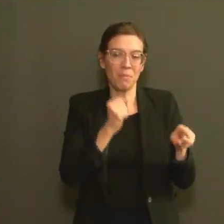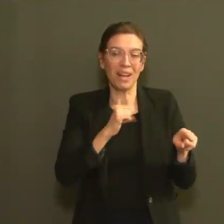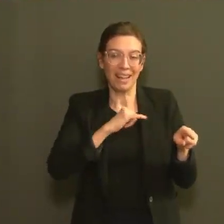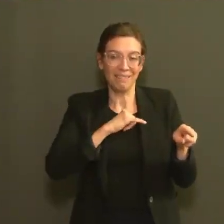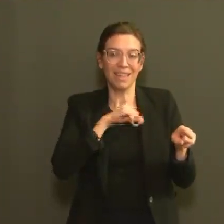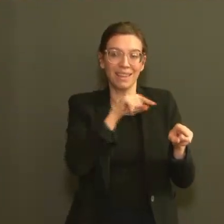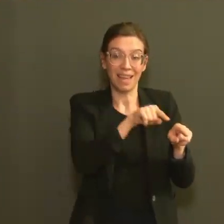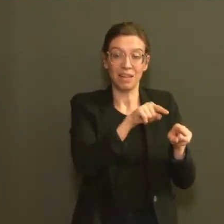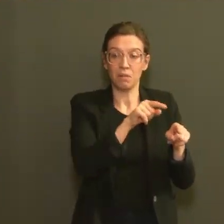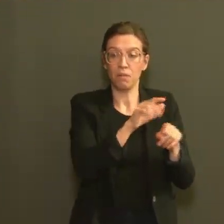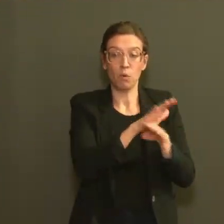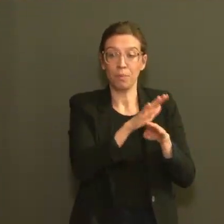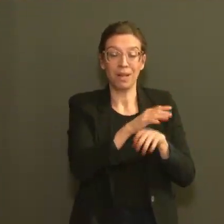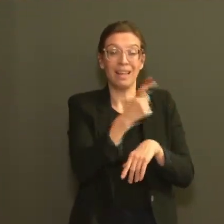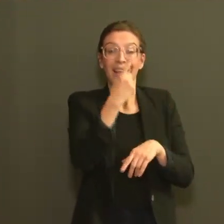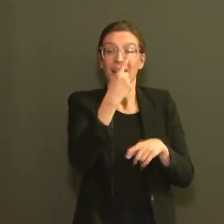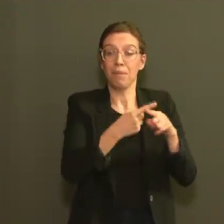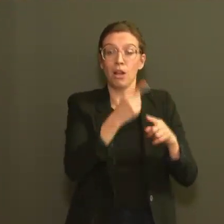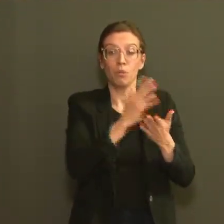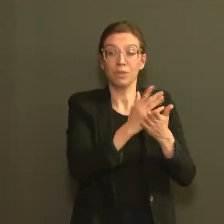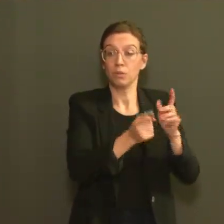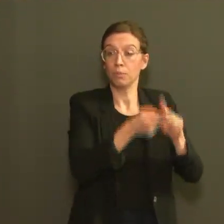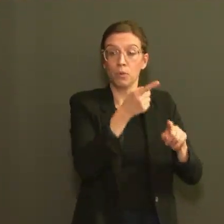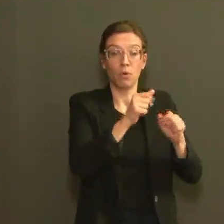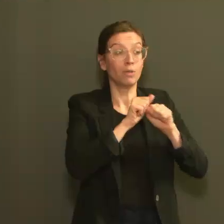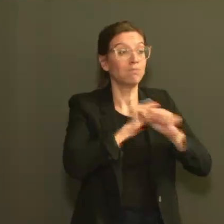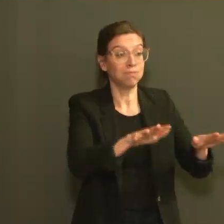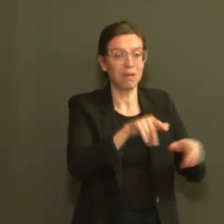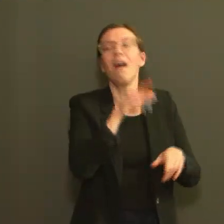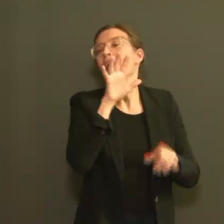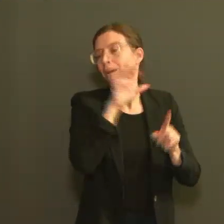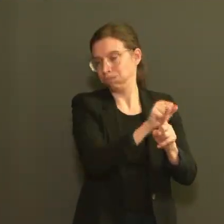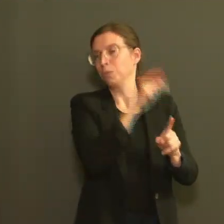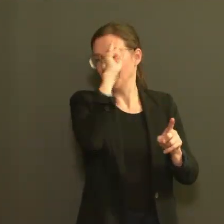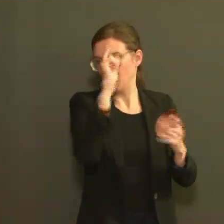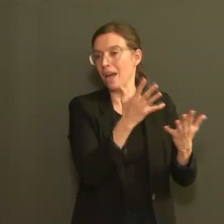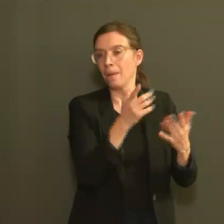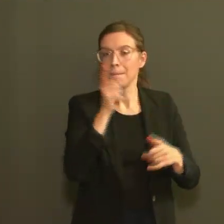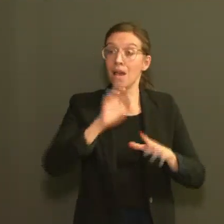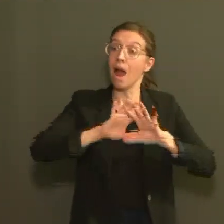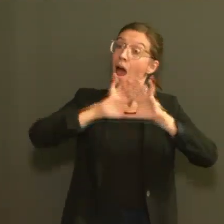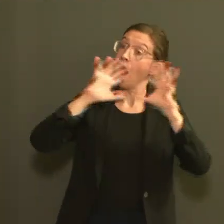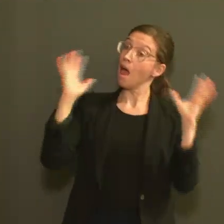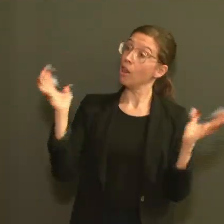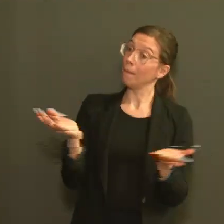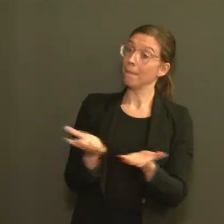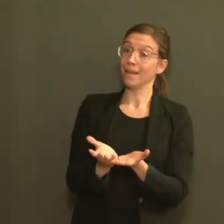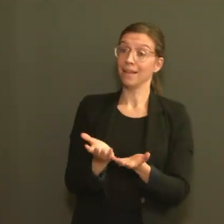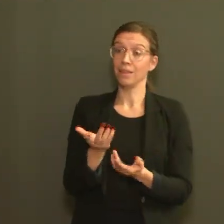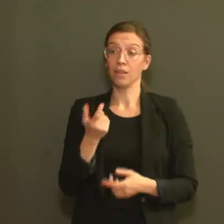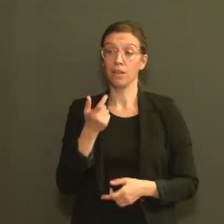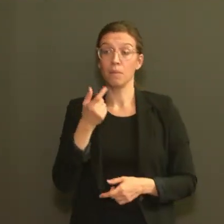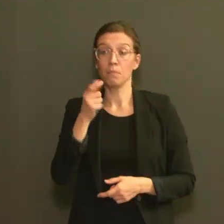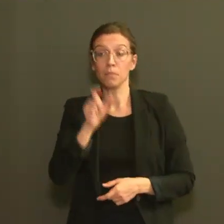grote bulk van besmettingen die individueel worden gecontacteerd vanuit het callcenter.